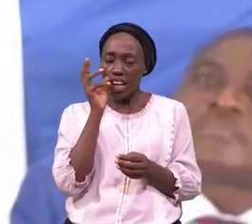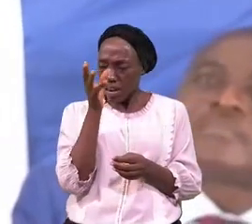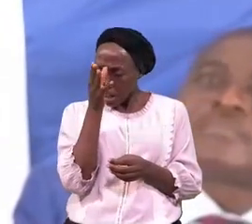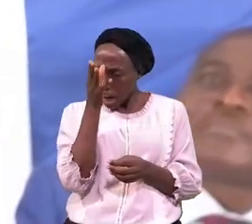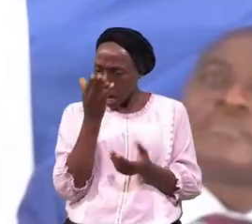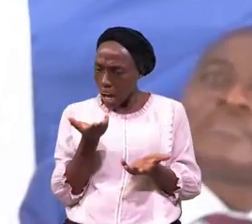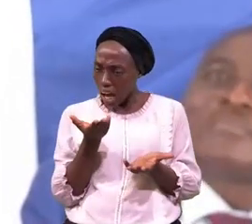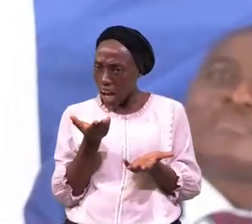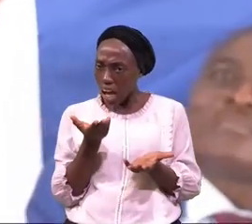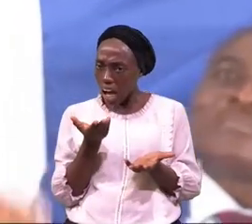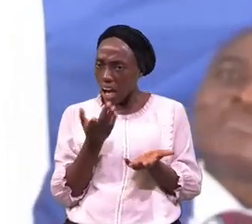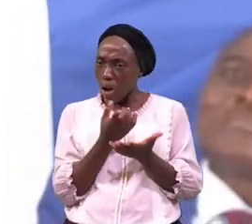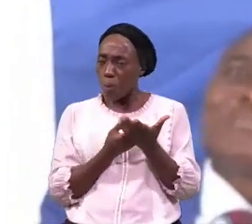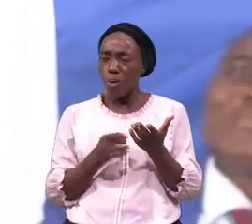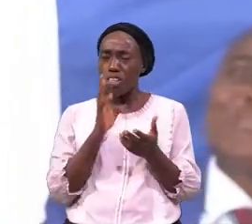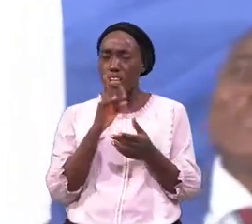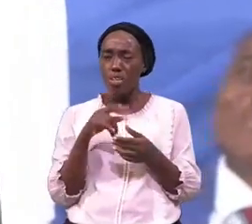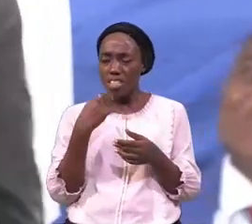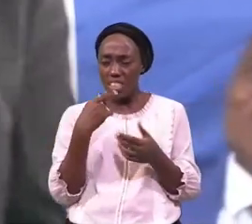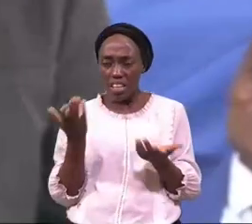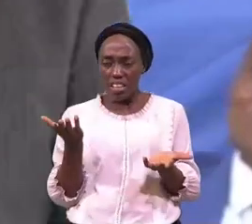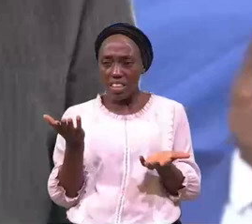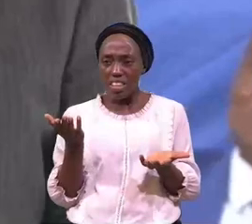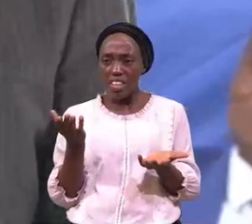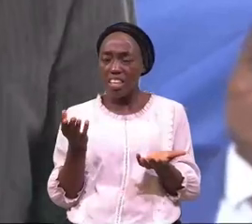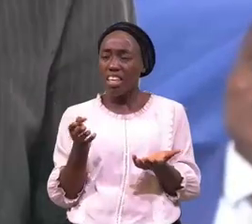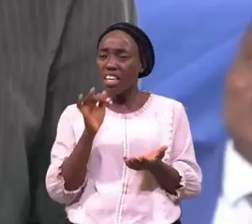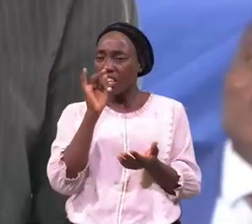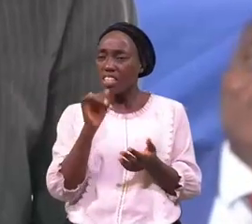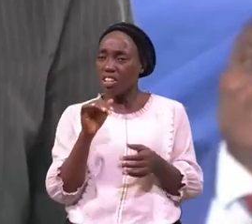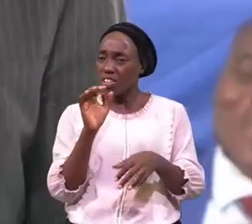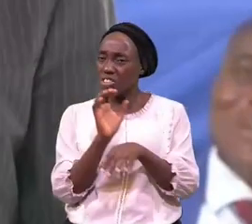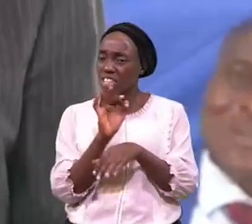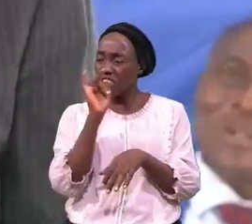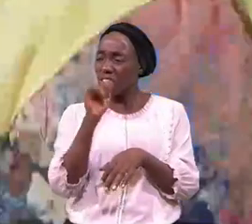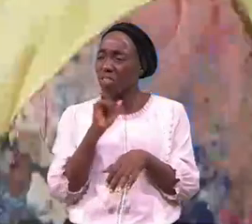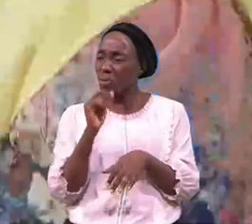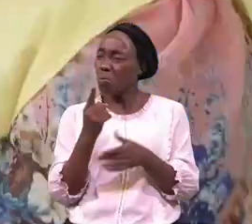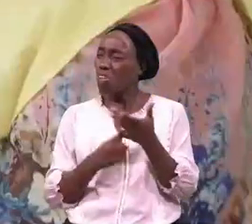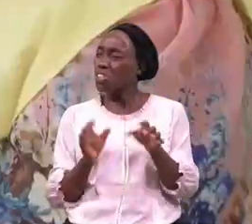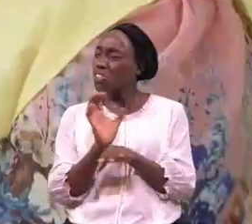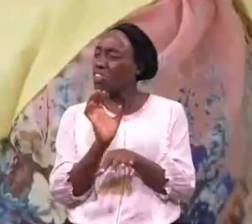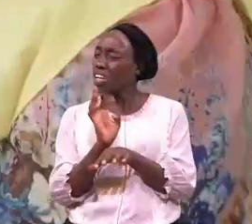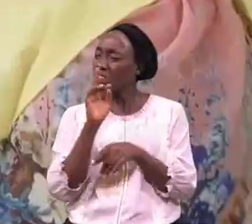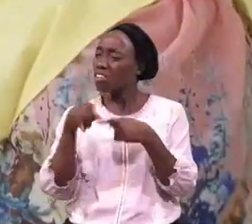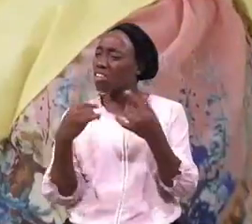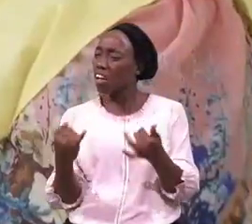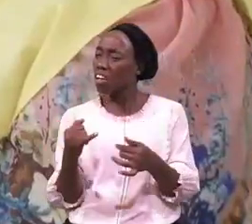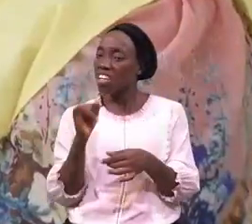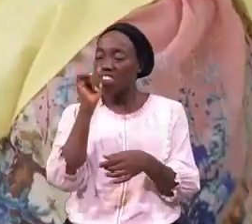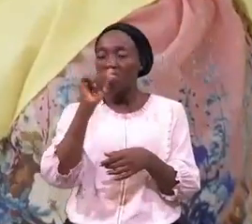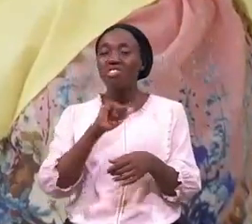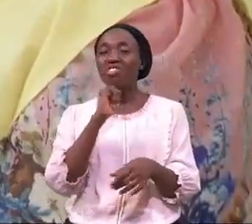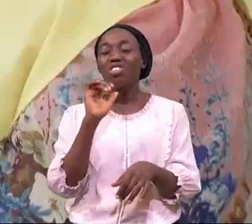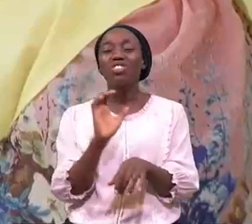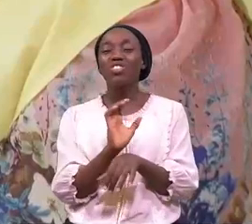Papa, c'est quel type d'église ça? Ce n'est pas l'église, c'est Christ.